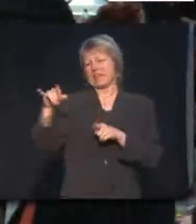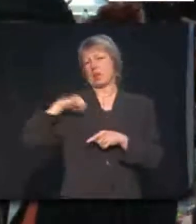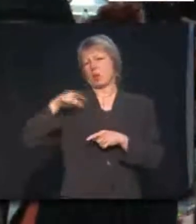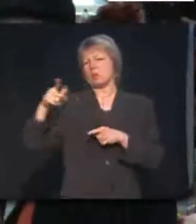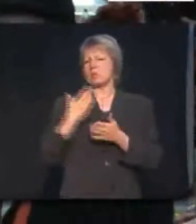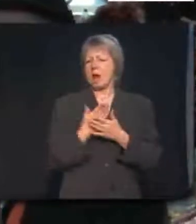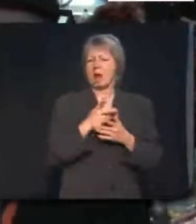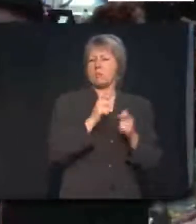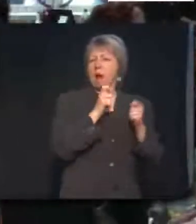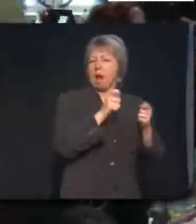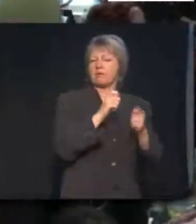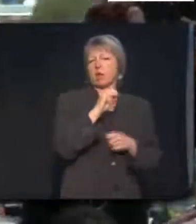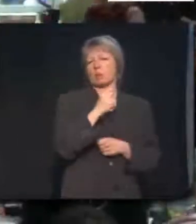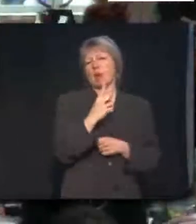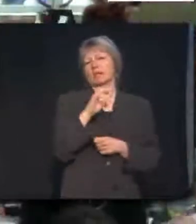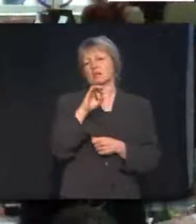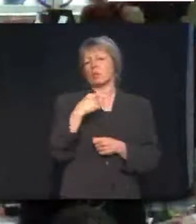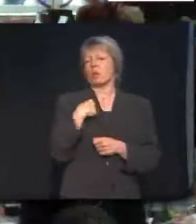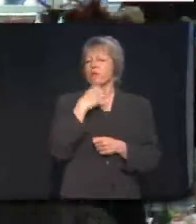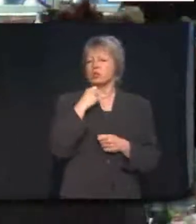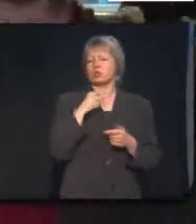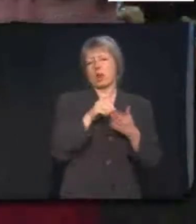1010 ablehnen